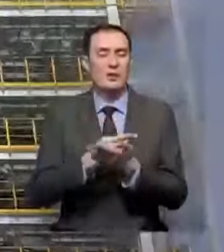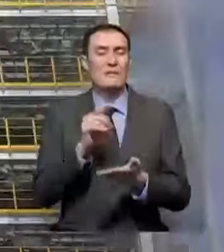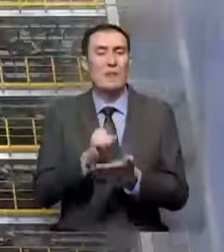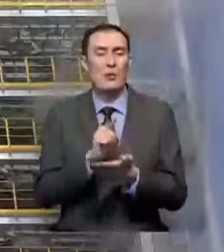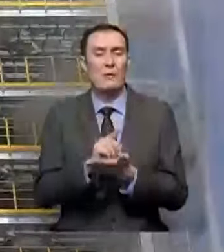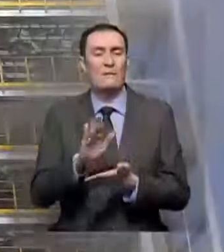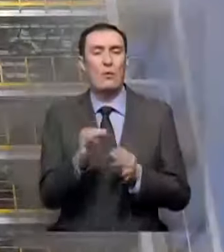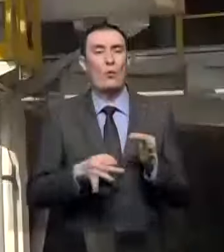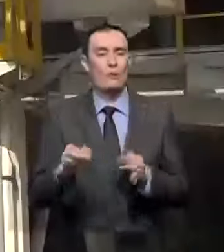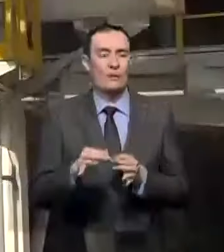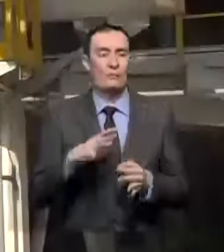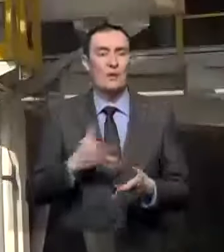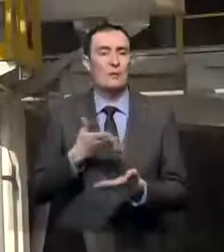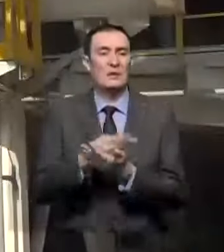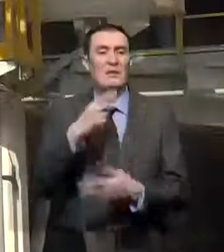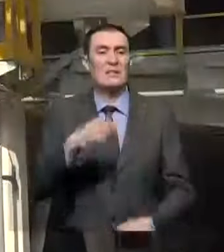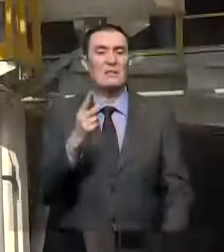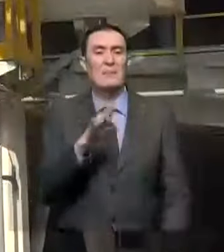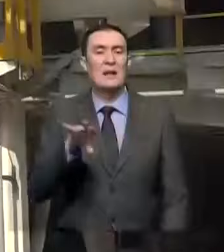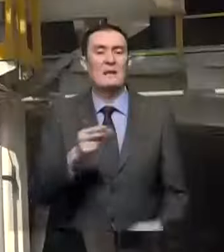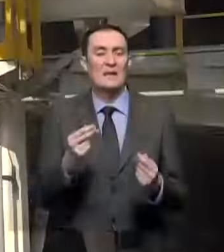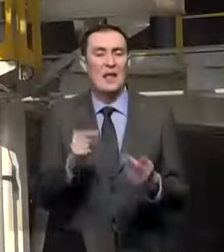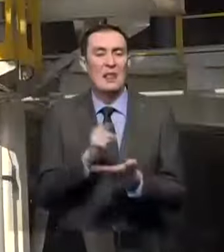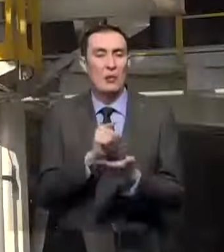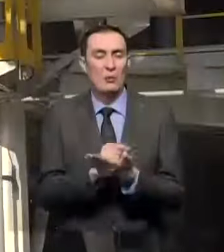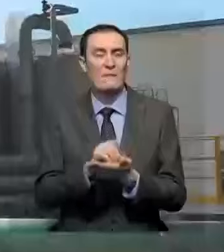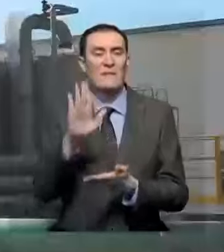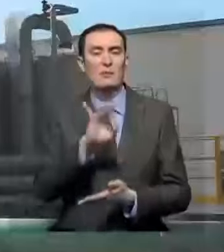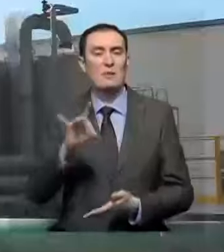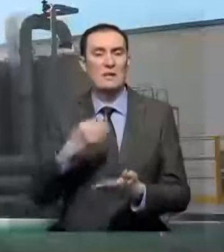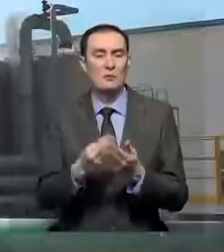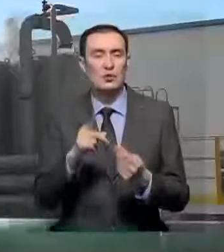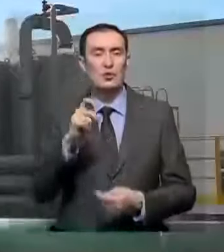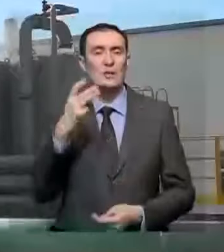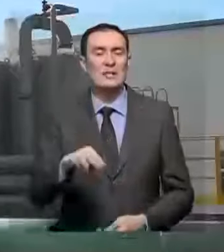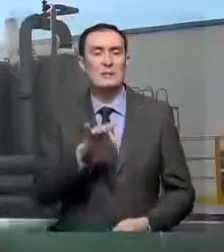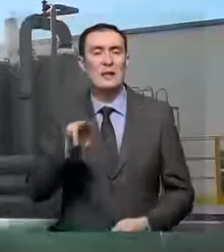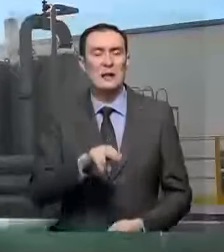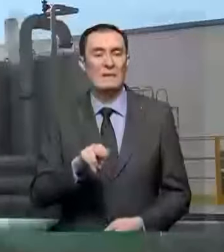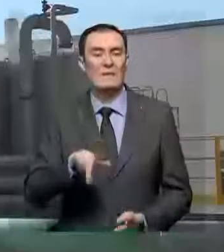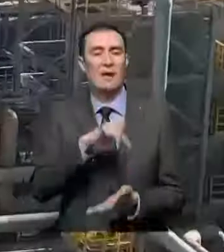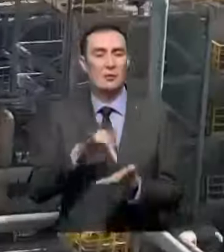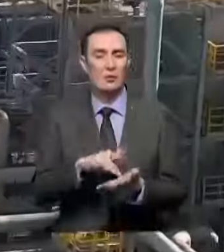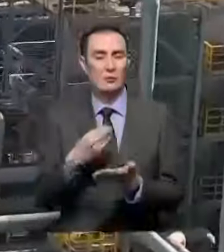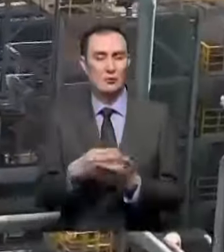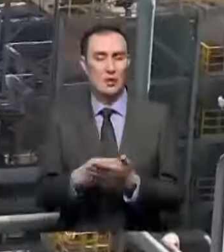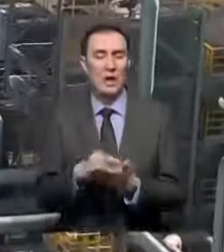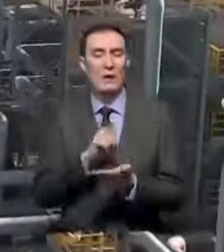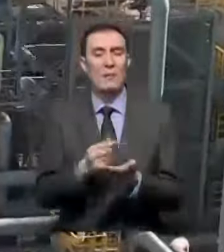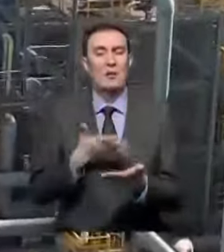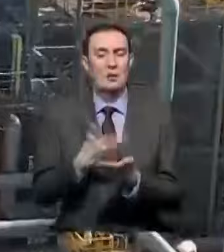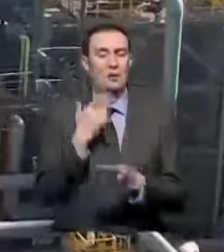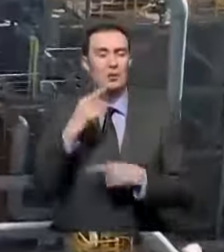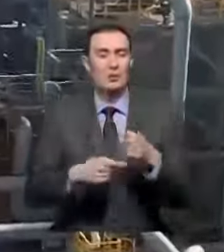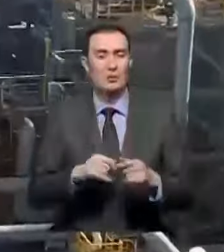региона. В прошлом году предприятие уплатило 22 миллиарда тенге налогов в республиканский бюджет и 130 миллиардов в городской. Налоговые платежи